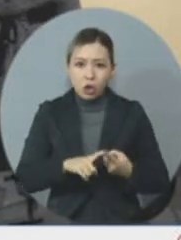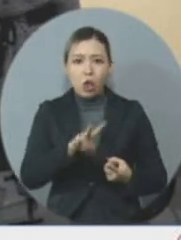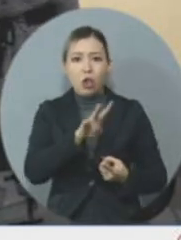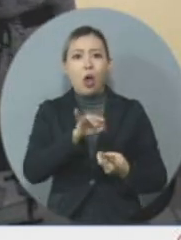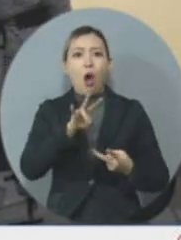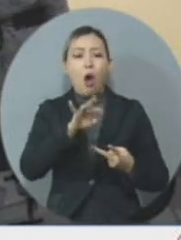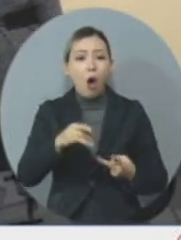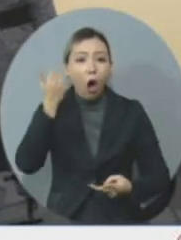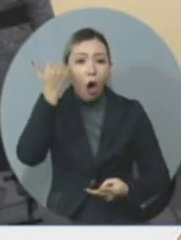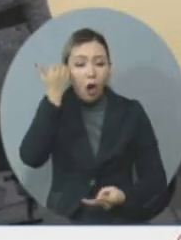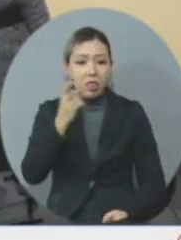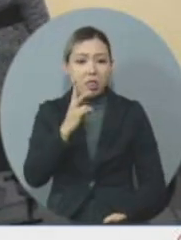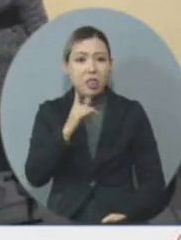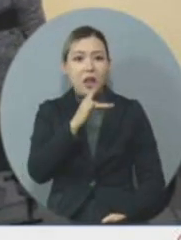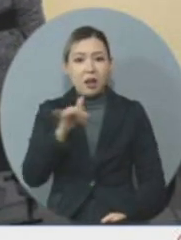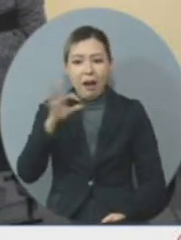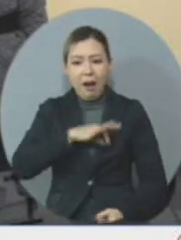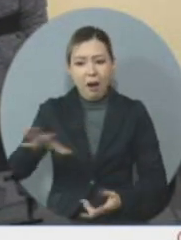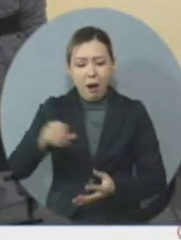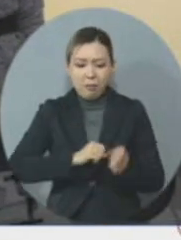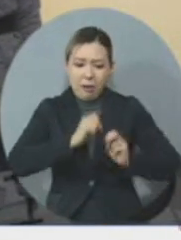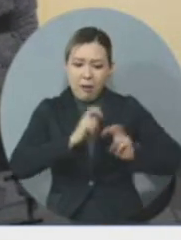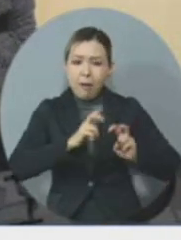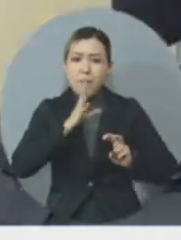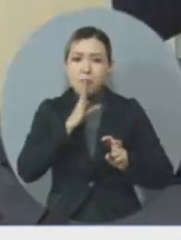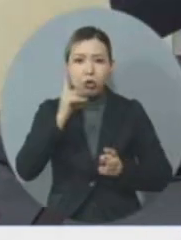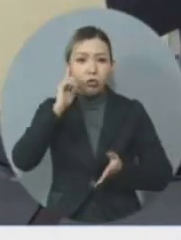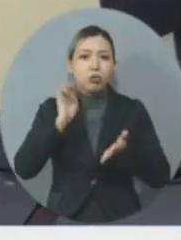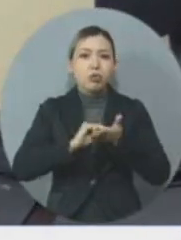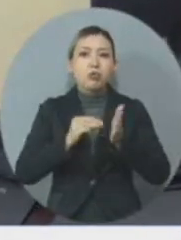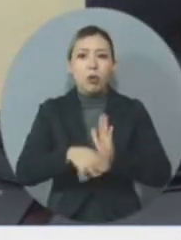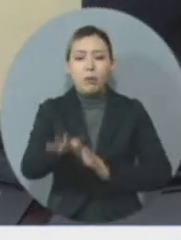нэхийг олчилж ашиглана гэдэг ийм төлөвлөгөөтэйгээр бид хамтарч ажиллана.